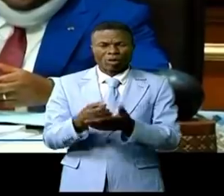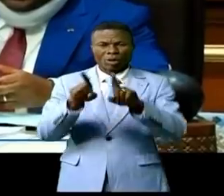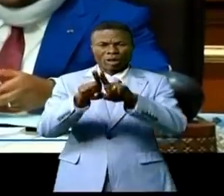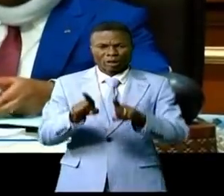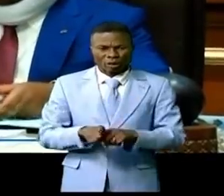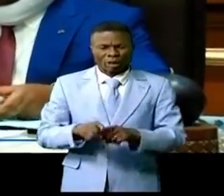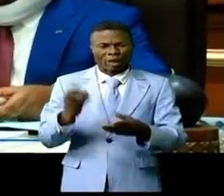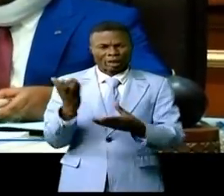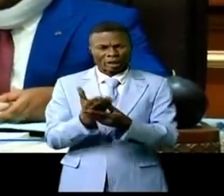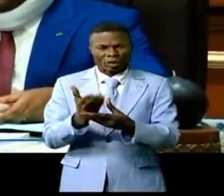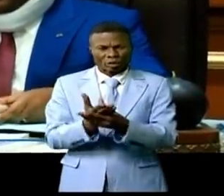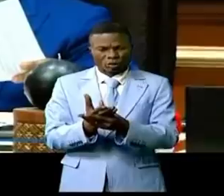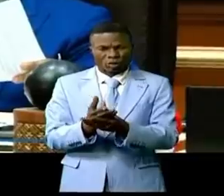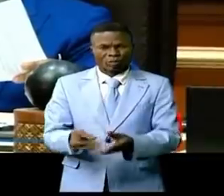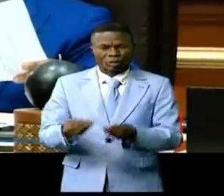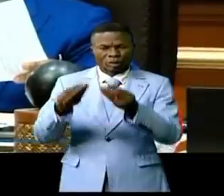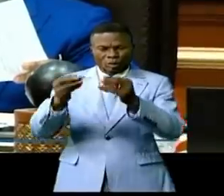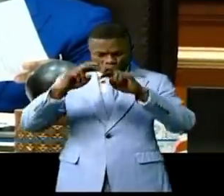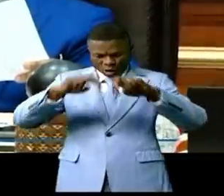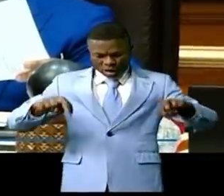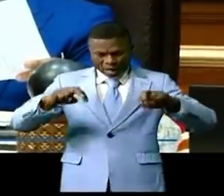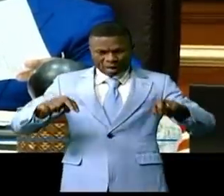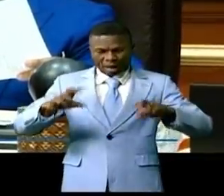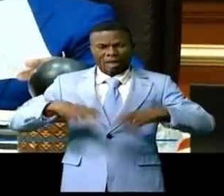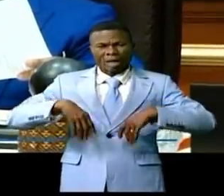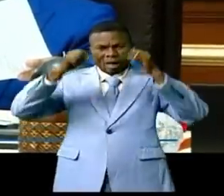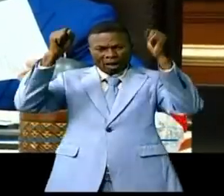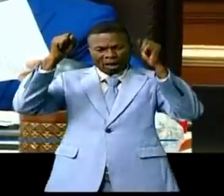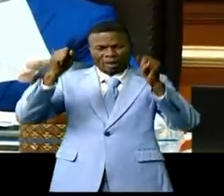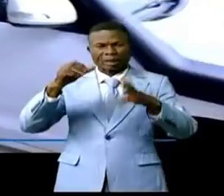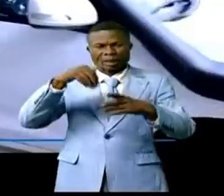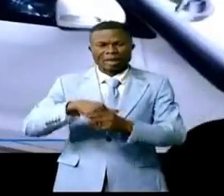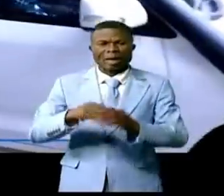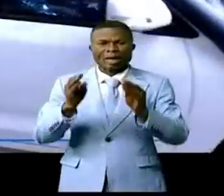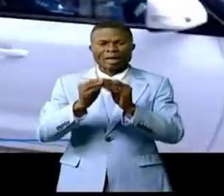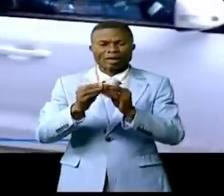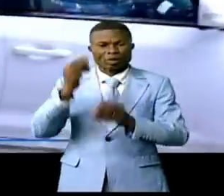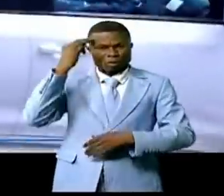quelques dossiers soumis à examen et approbation par le Conseil.